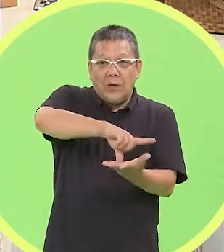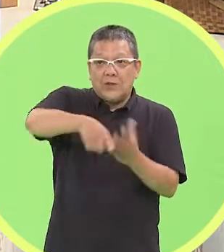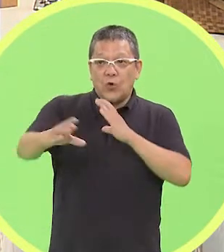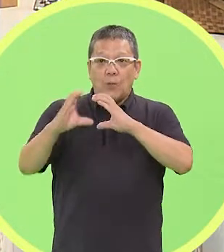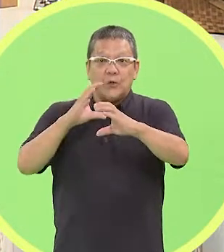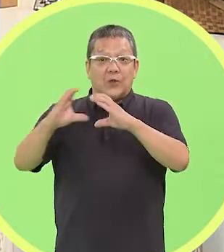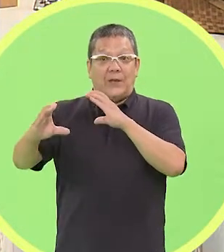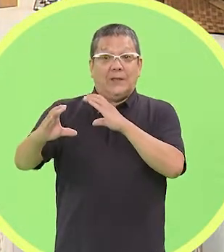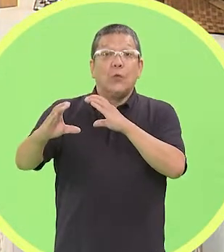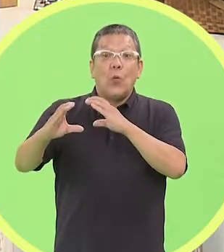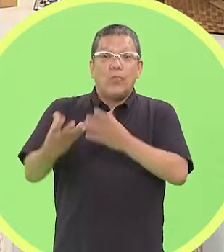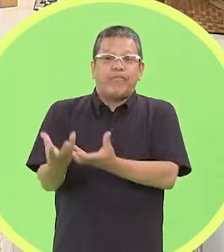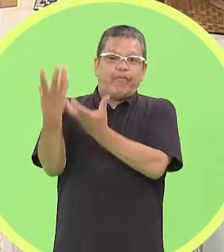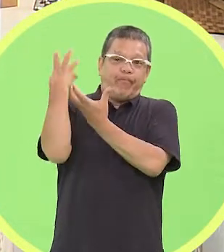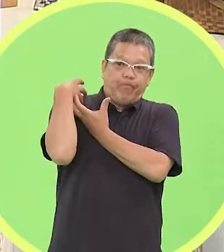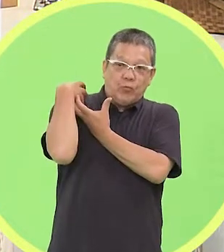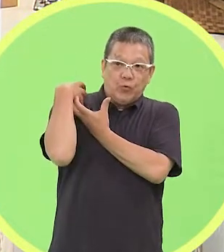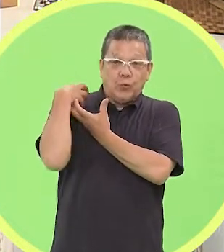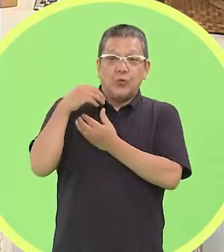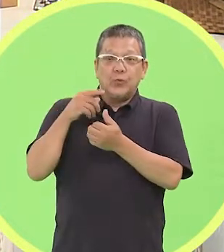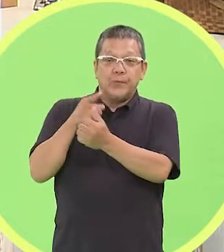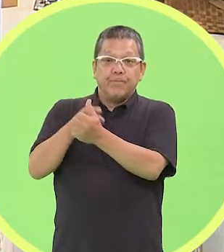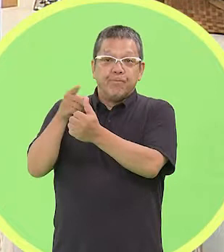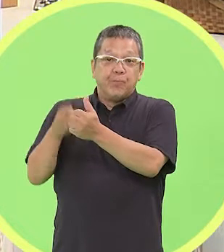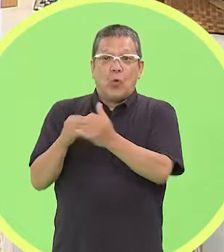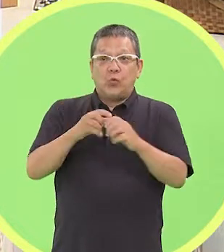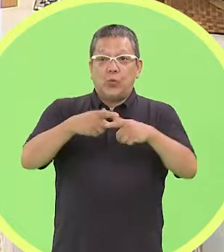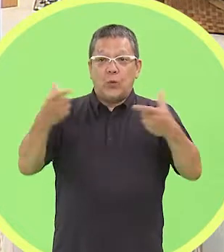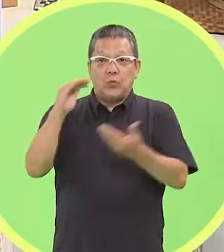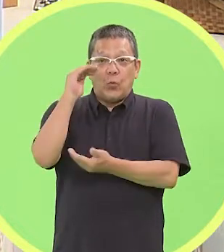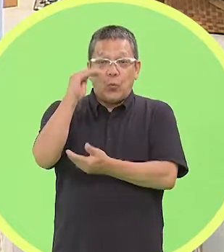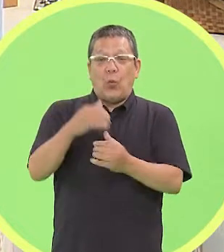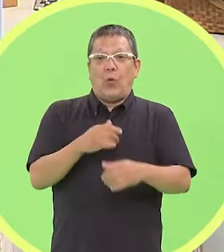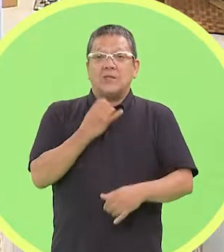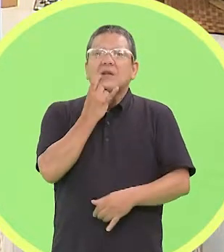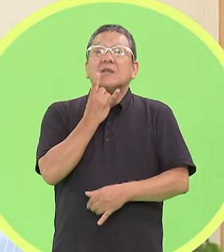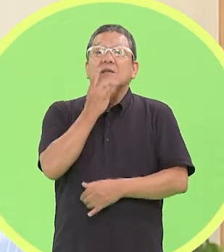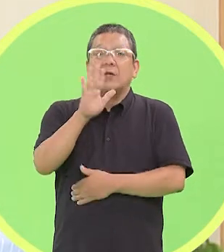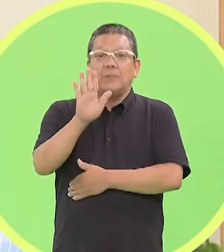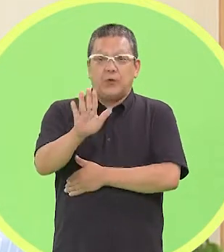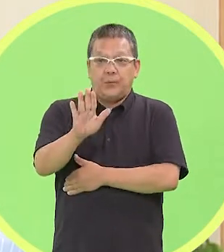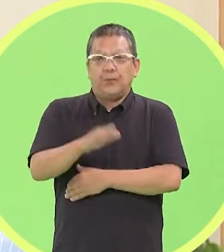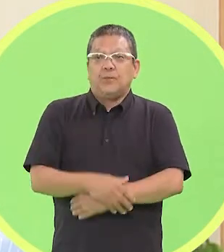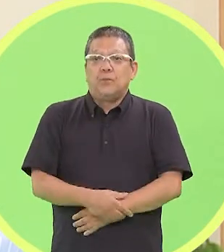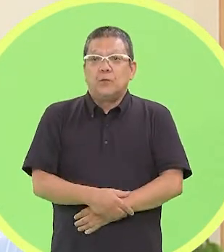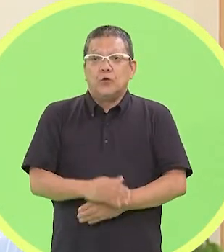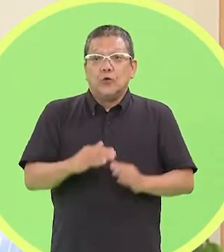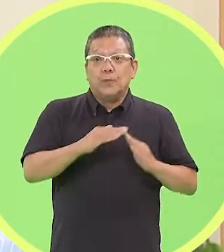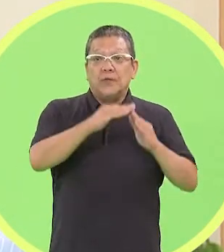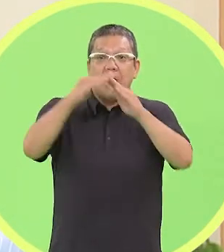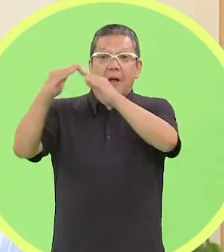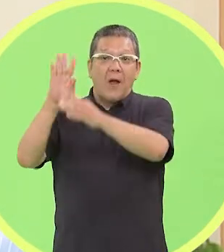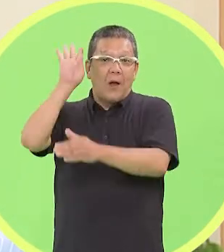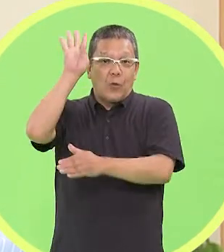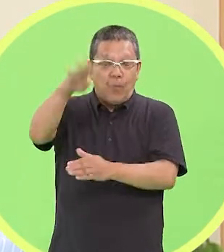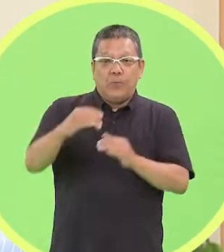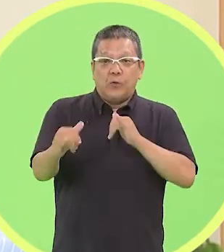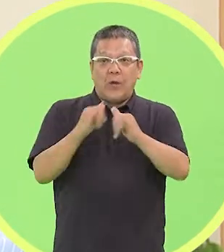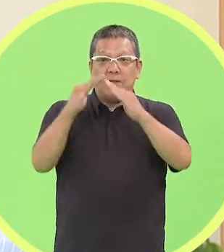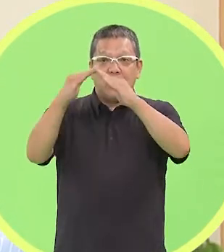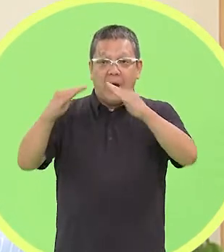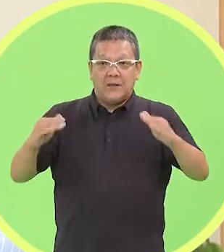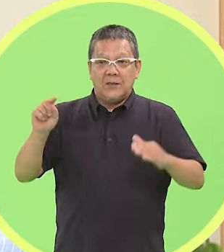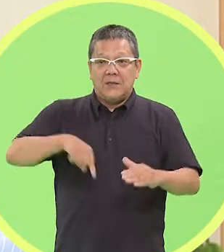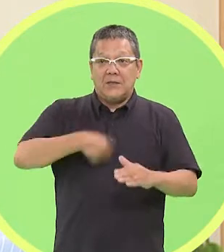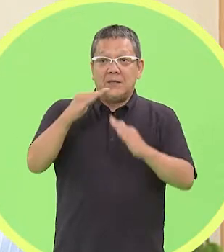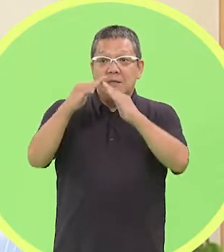地域コミュニティの担い手になってくれる方が増えることに期待をしています。ですので住み替え後に町内会